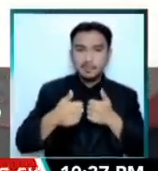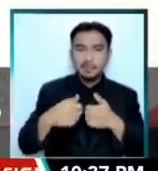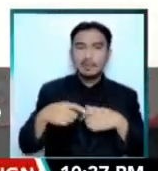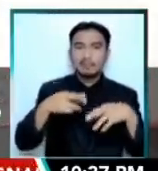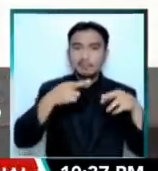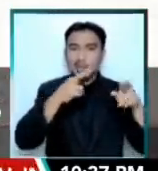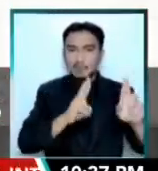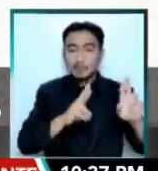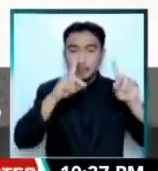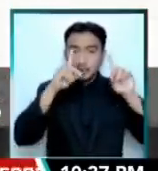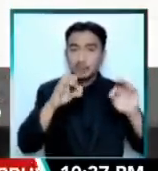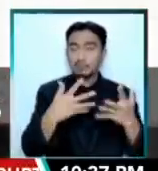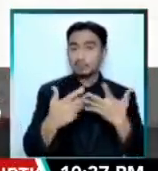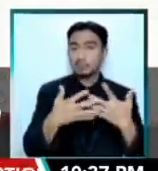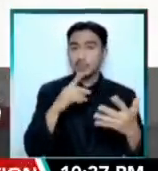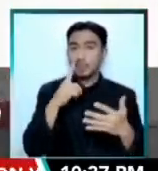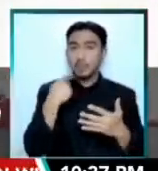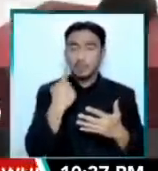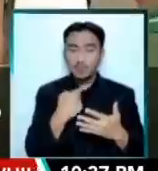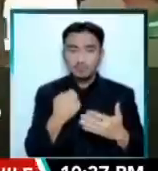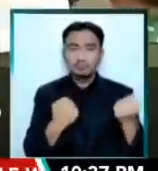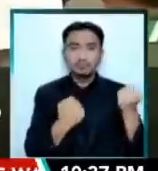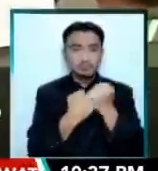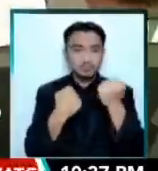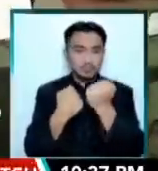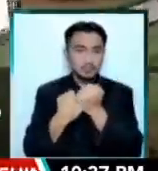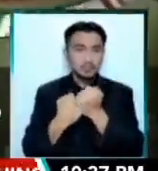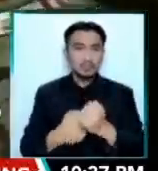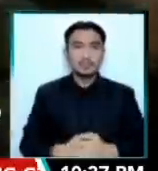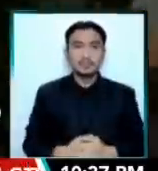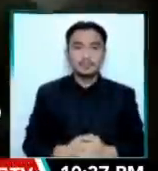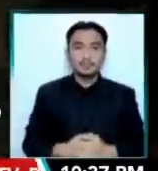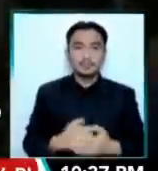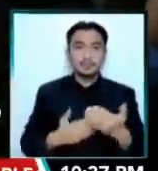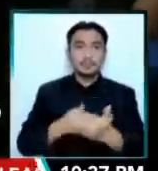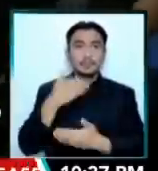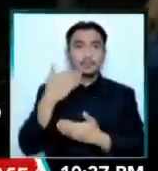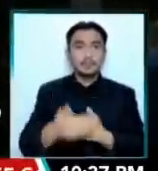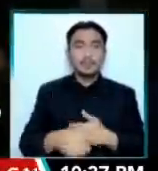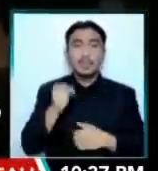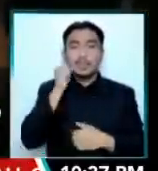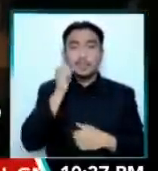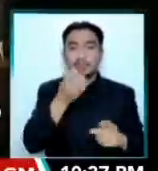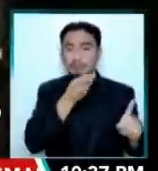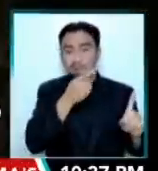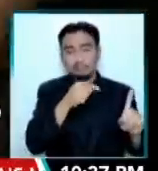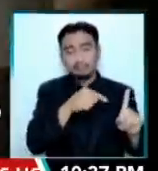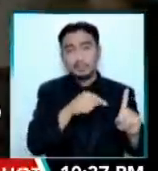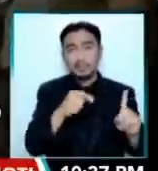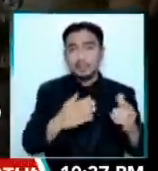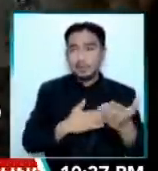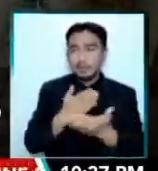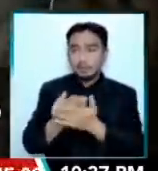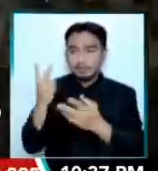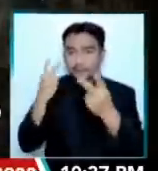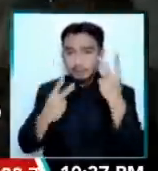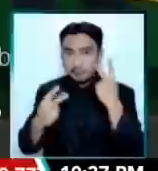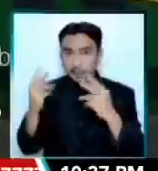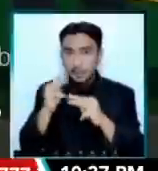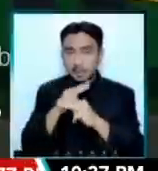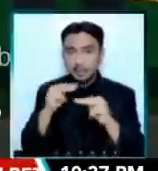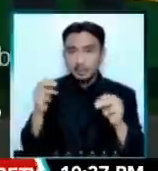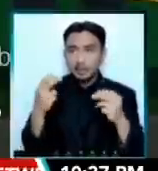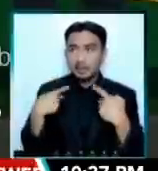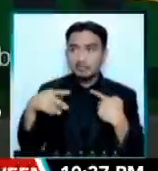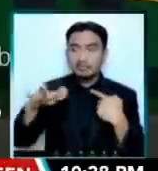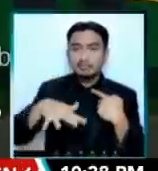sinong presidential candidate ang susuportahan. Bumisita rin si Mayor Sara sa May Kawayan City Hall kung saan nagpahayag ng suporta sa kanya